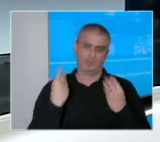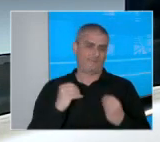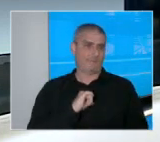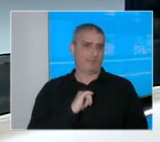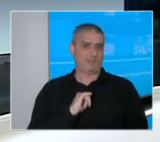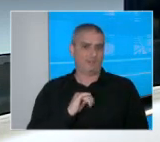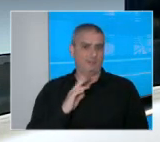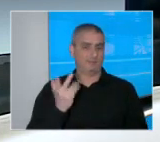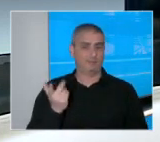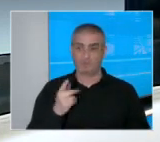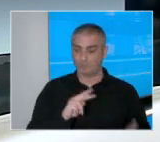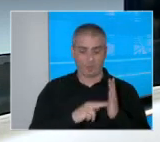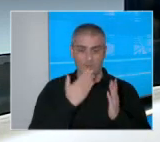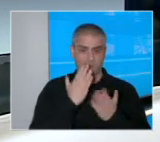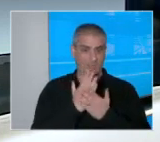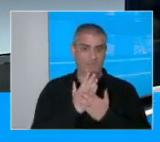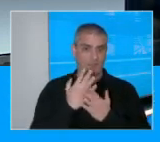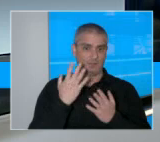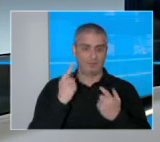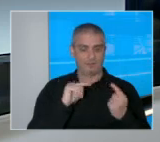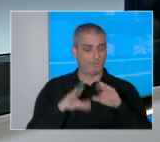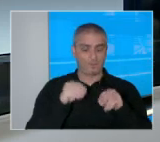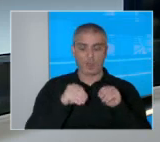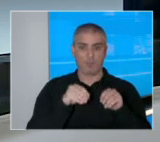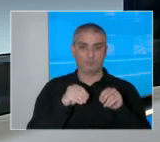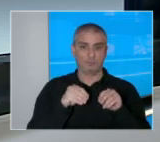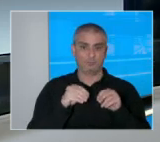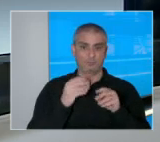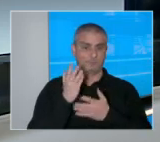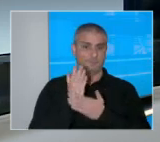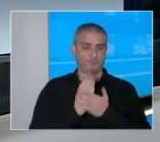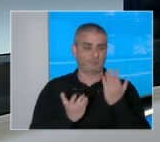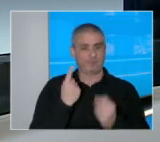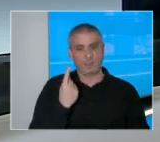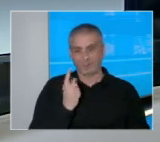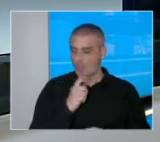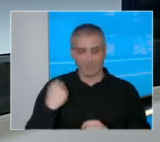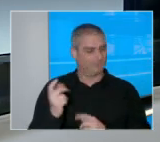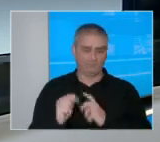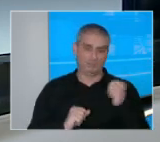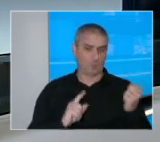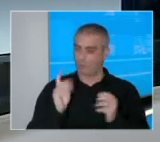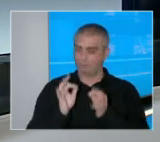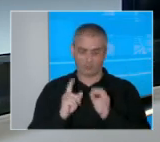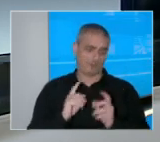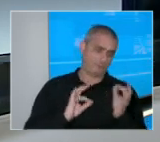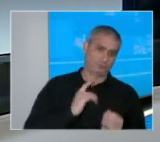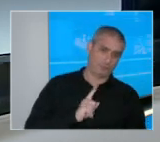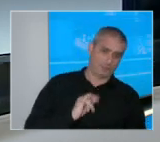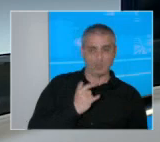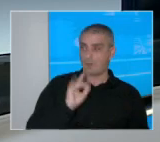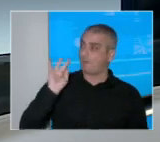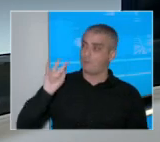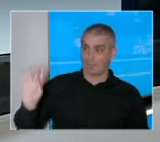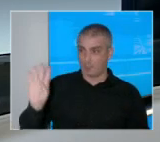מרתק. עכשיו, הפוליטיקה הישראלית נחלקת כבר כמה וכמה מערכות בחירות, בהבדל אחד, לא ימין ולא שמאל, לא משפט ולא משפט, אלא בכן